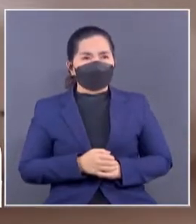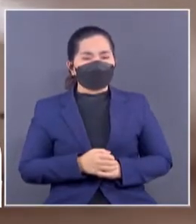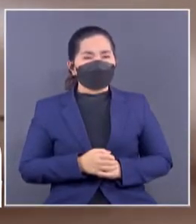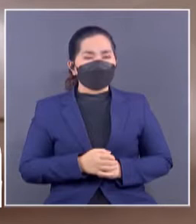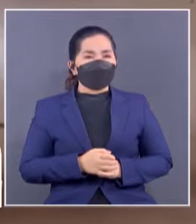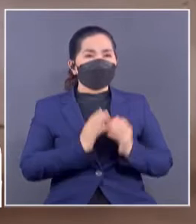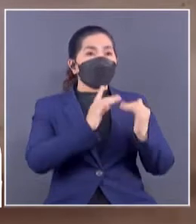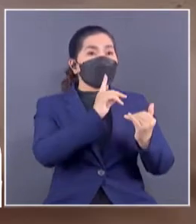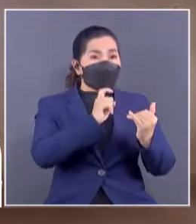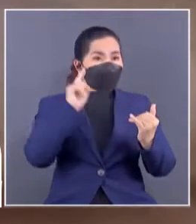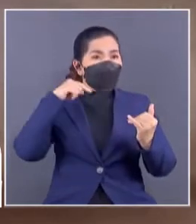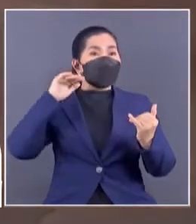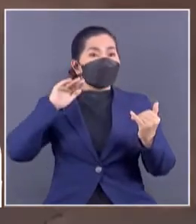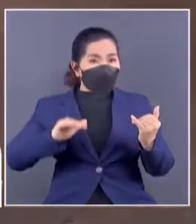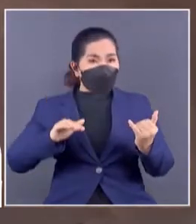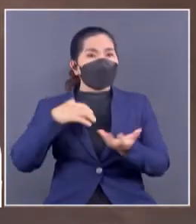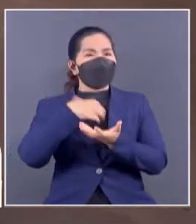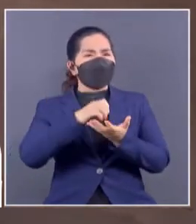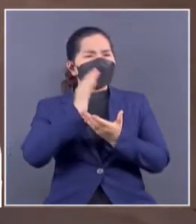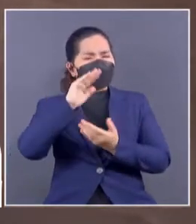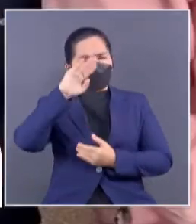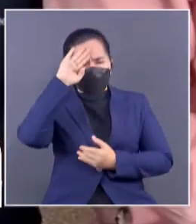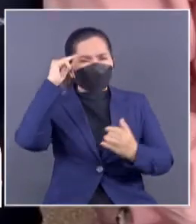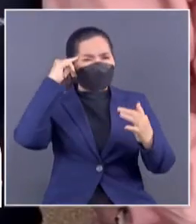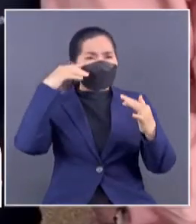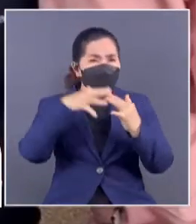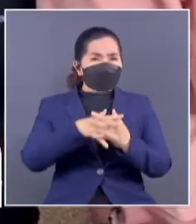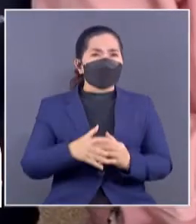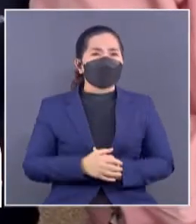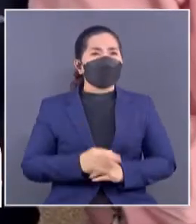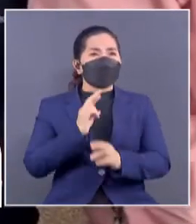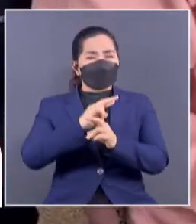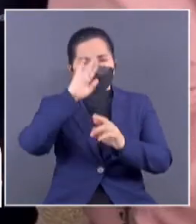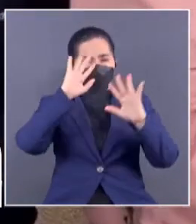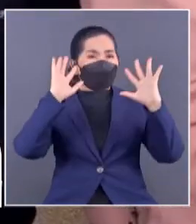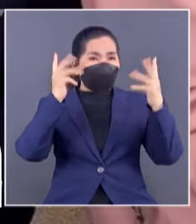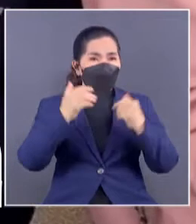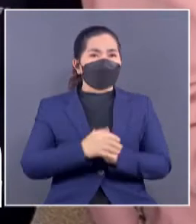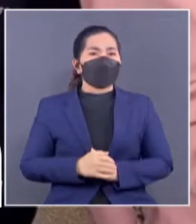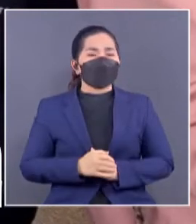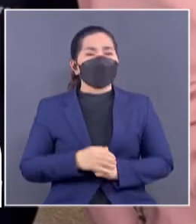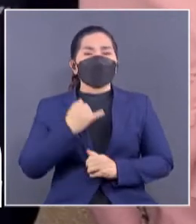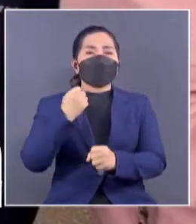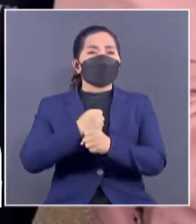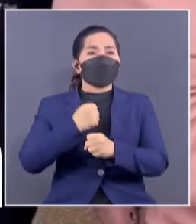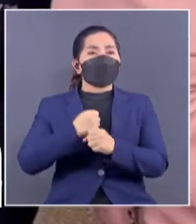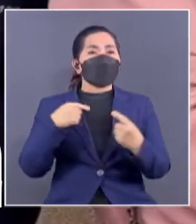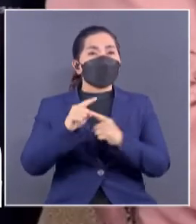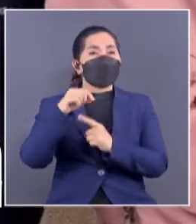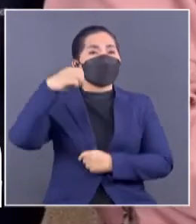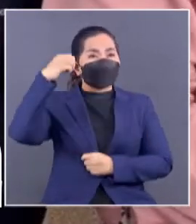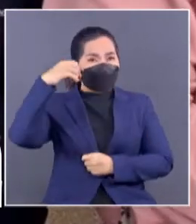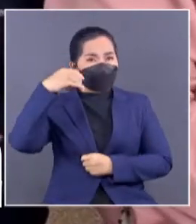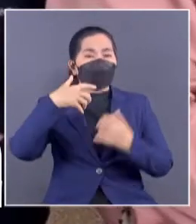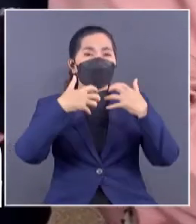าวของผู้เสียชีวิตเล่าบอกว่าก่อนหน้านี้พี่ชายเคยมีอาการป่วยทางจิตแต่ได้รับการรักษาจนหายแล้วครับจึงเดินทางไปทำงานเป็นช่างไฟอยู่